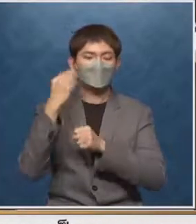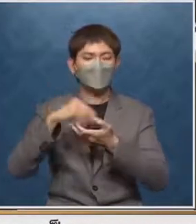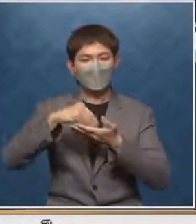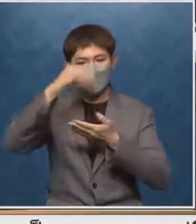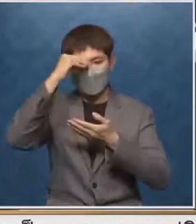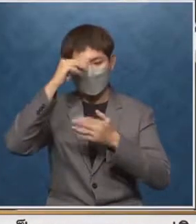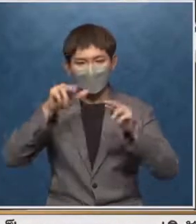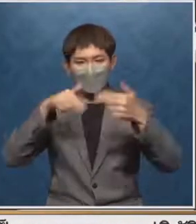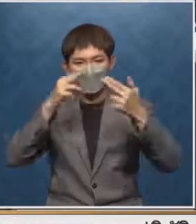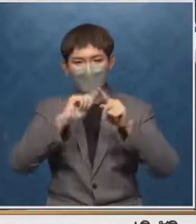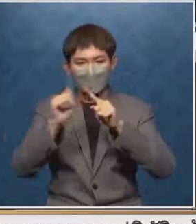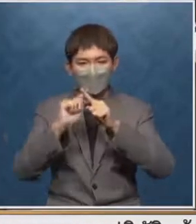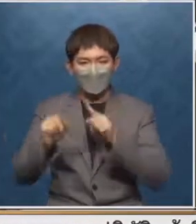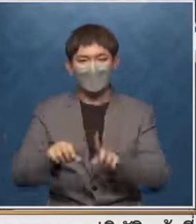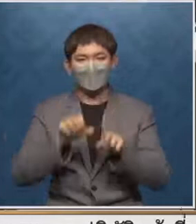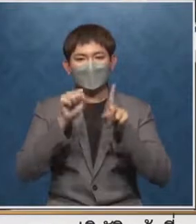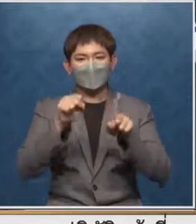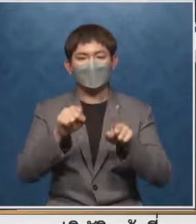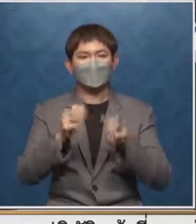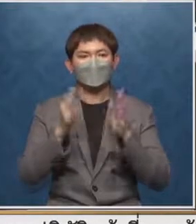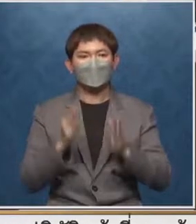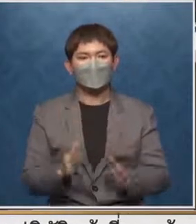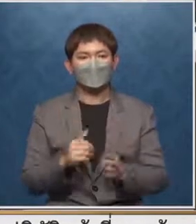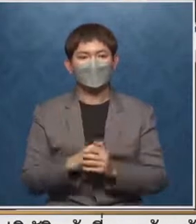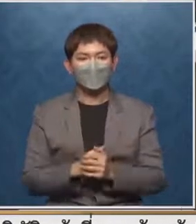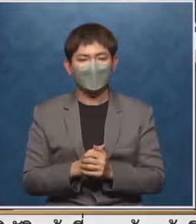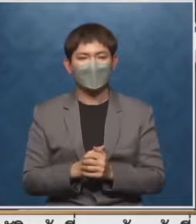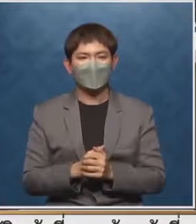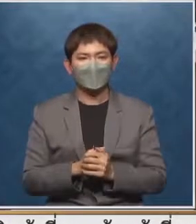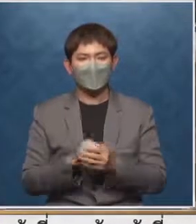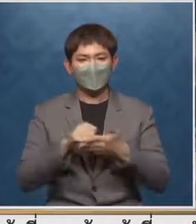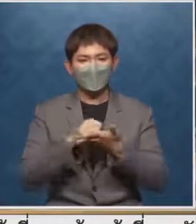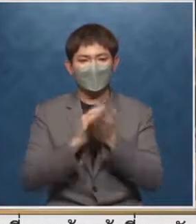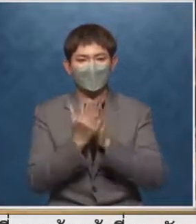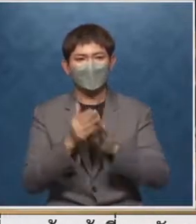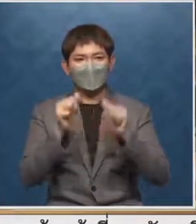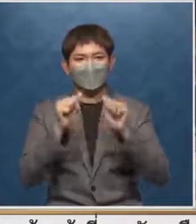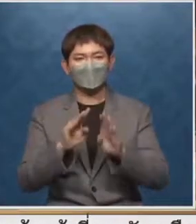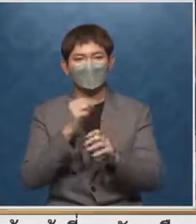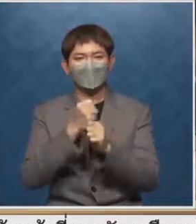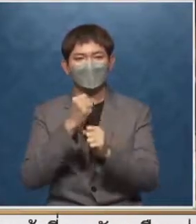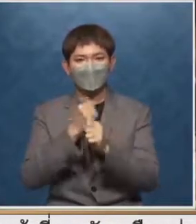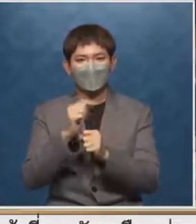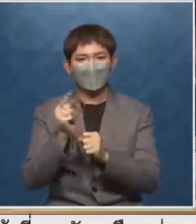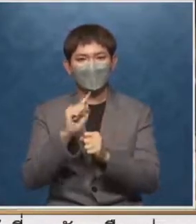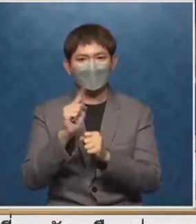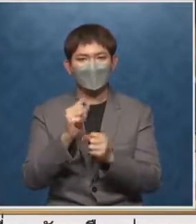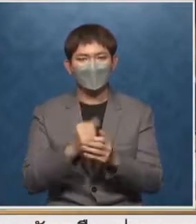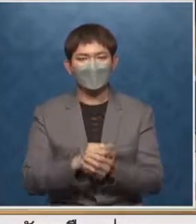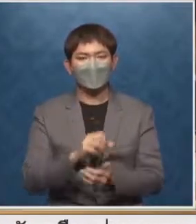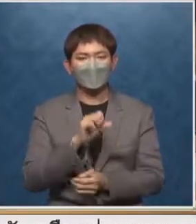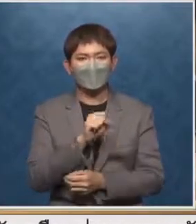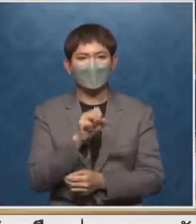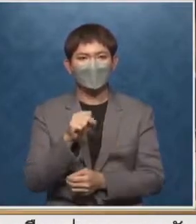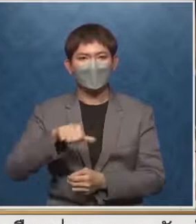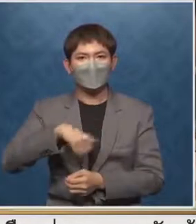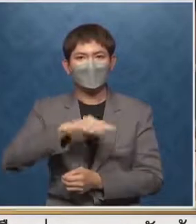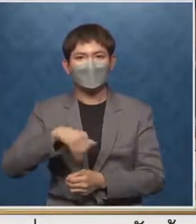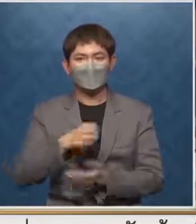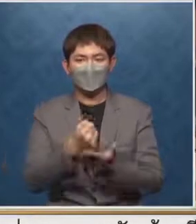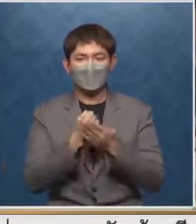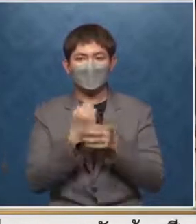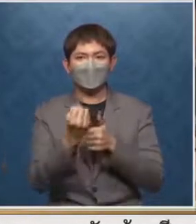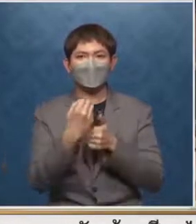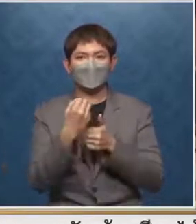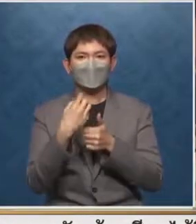ไป 100,000 กว่ารายเพราะฉะนั้นก็เรื่องของการปรับรูปแบบการทำงานนะครับที่ท่านสมาชิกได้กรุณาให้ข้อแนะนำ